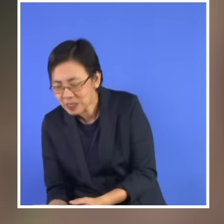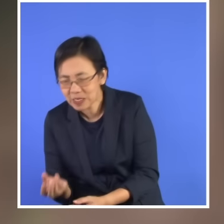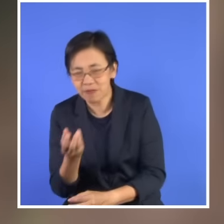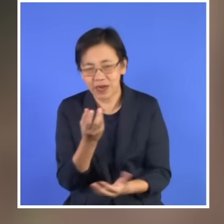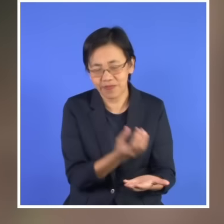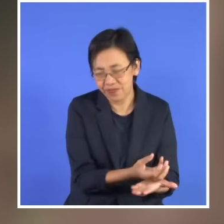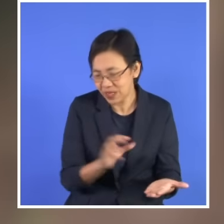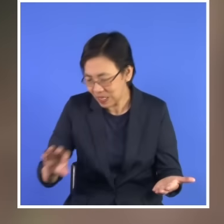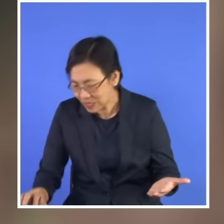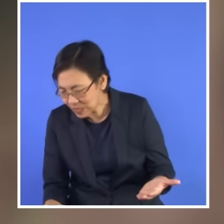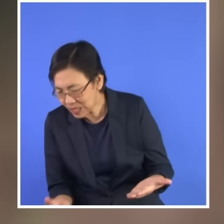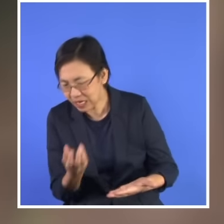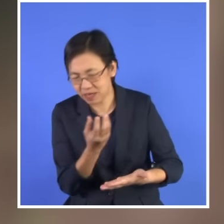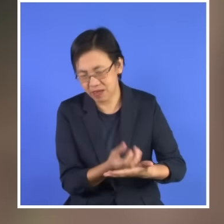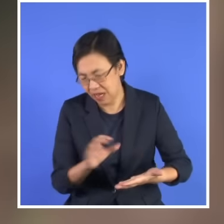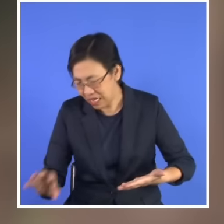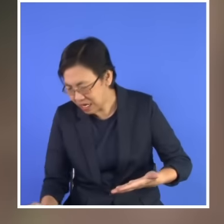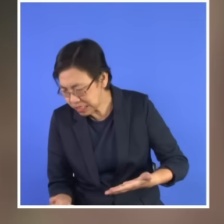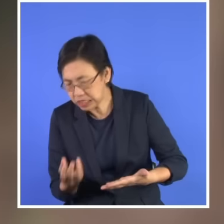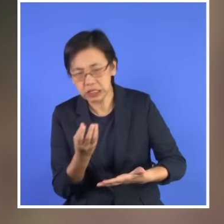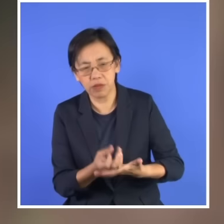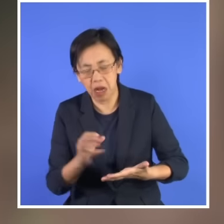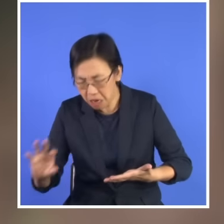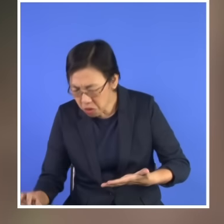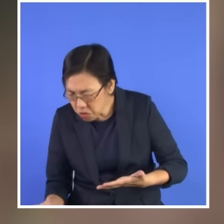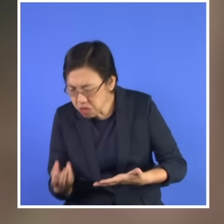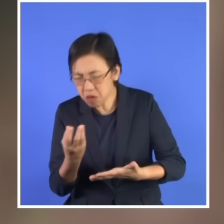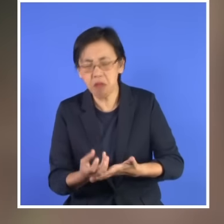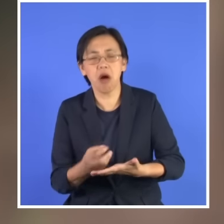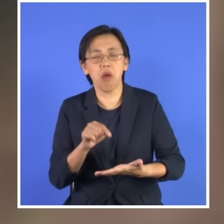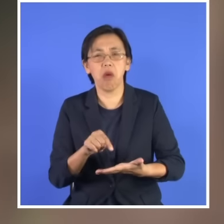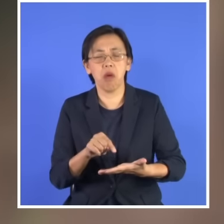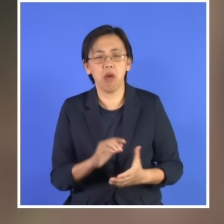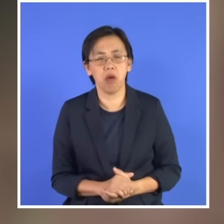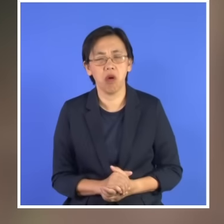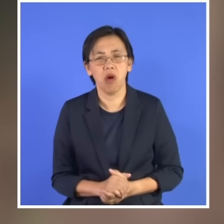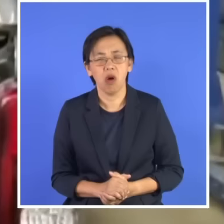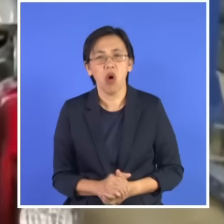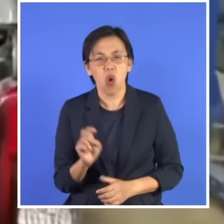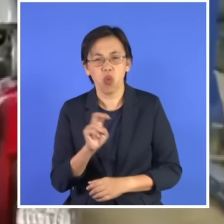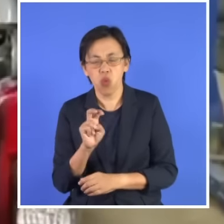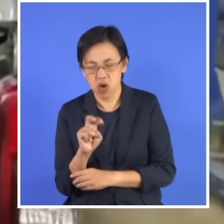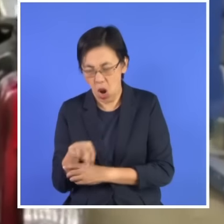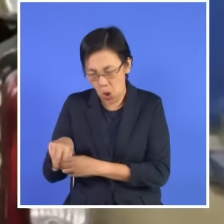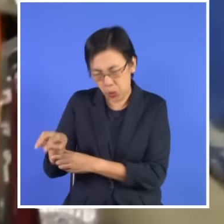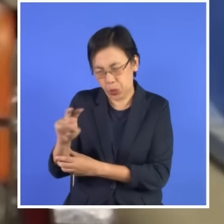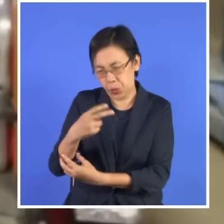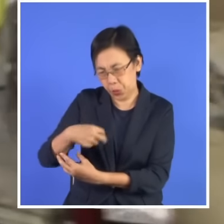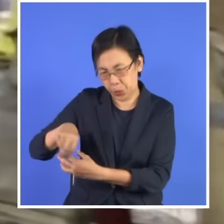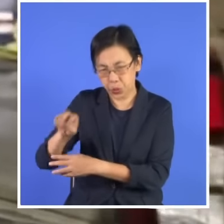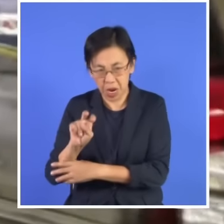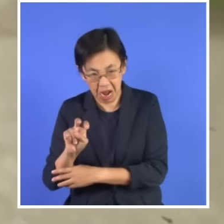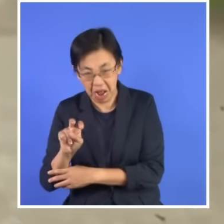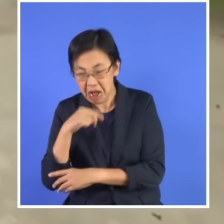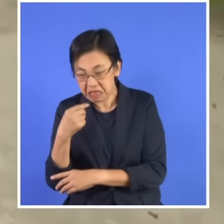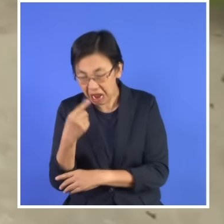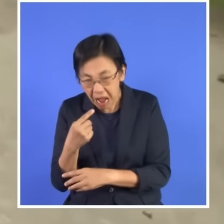ละใบนี่นะครับตรวจสอบเบื้องต้นอ้านะครับเขาก็บอกว่าเี่แม่เนี่ยงูเนี่ยยมันขดอยู่พร้อมจะพุ่งฉกนะคนที่จะมา